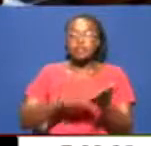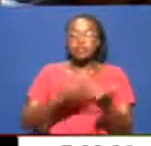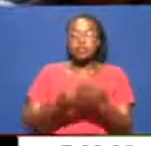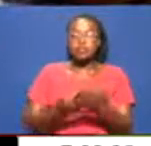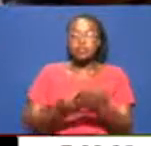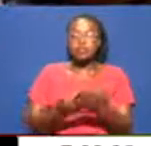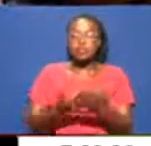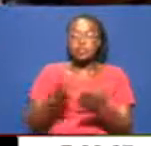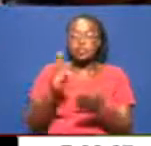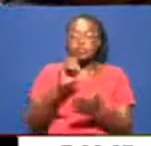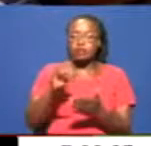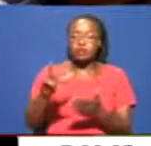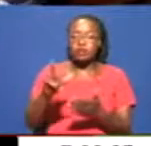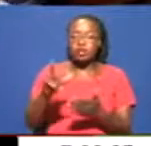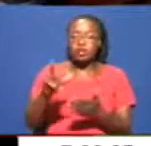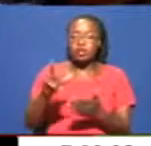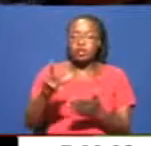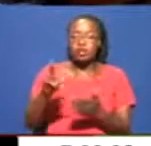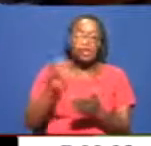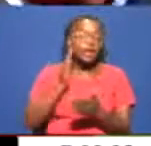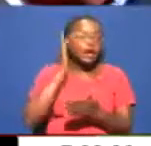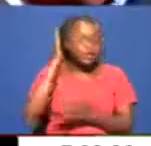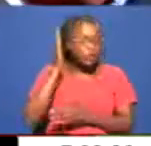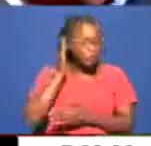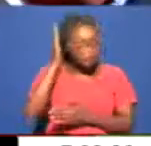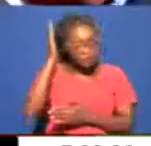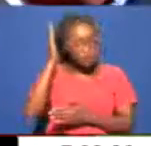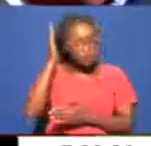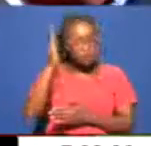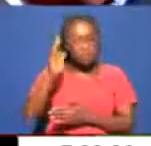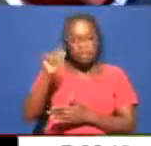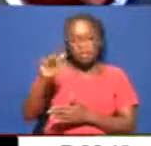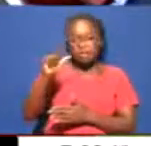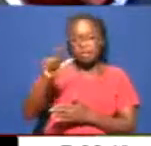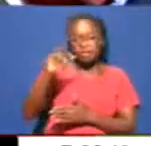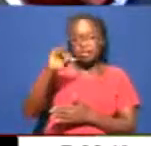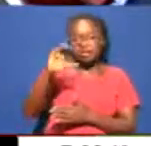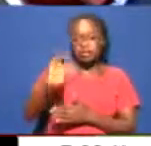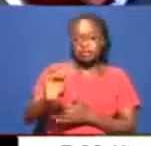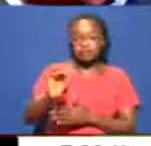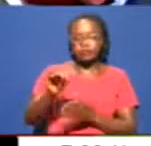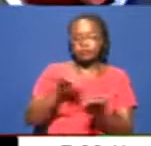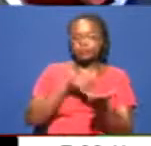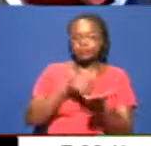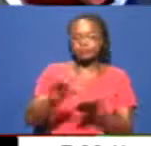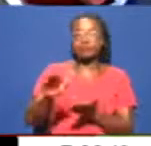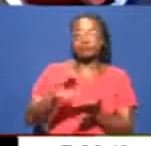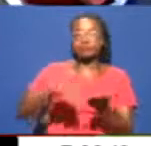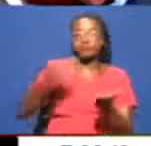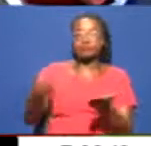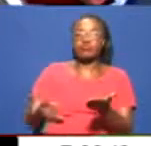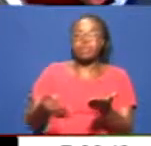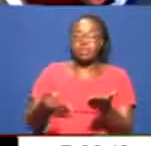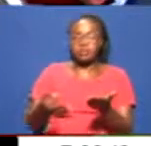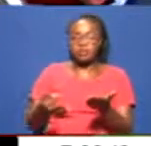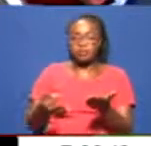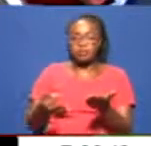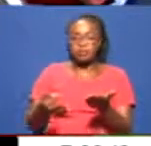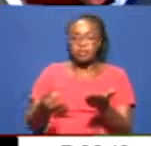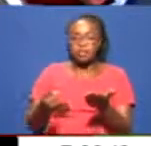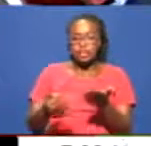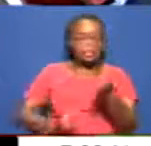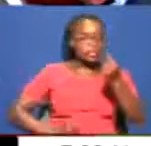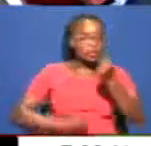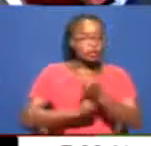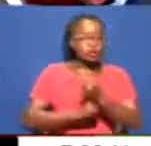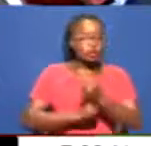wa Garissa mjini Aden Duale aliswahome wa Kandara ikitupiliwa mbali, na huo ni mrengo ambao unashabikia chama cha